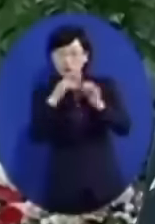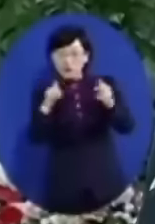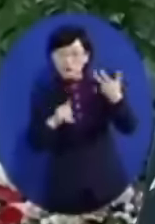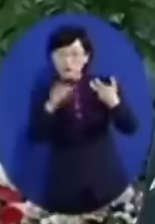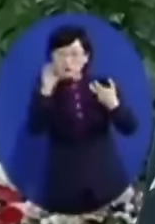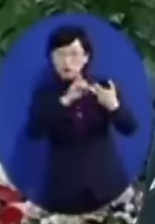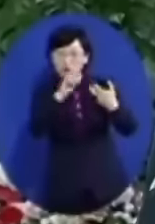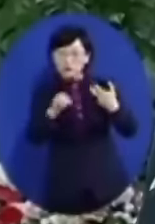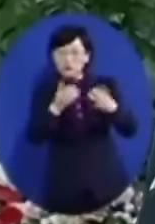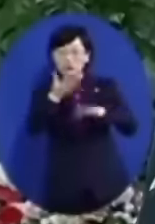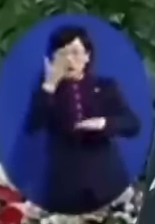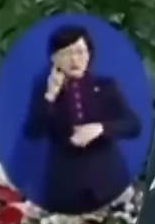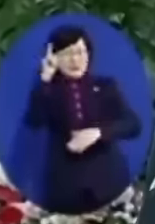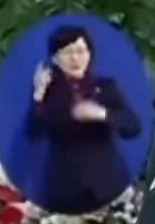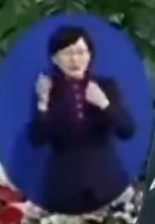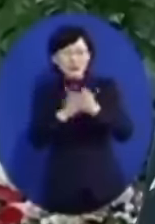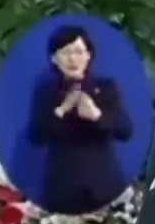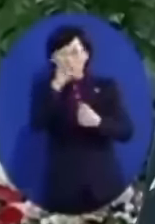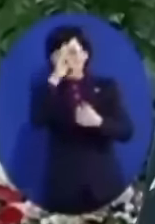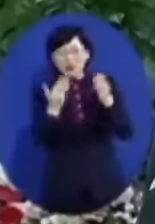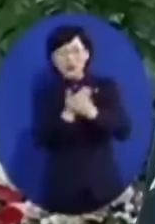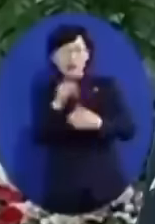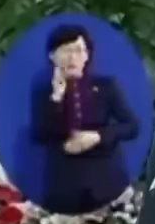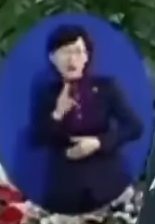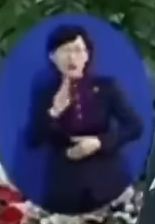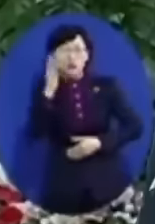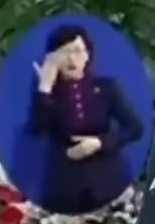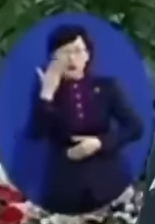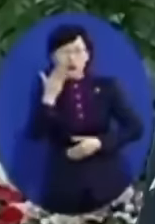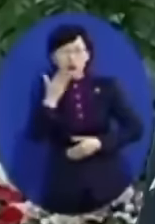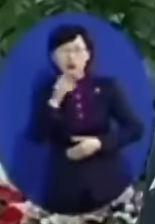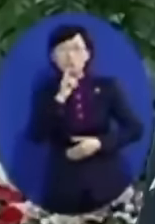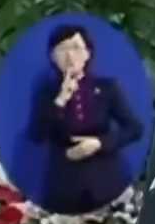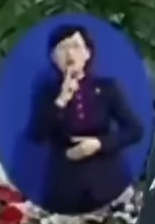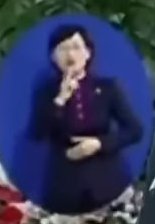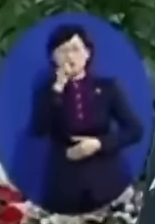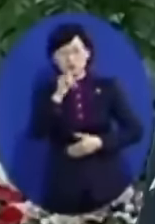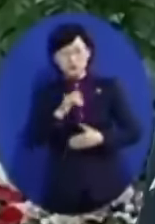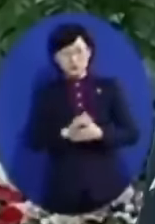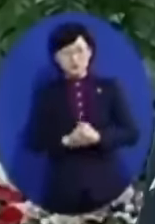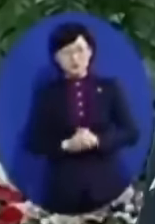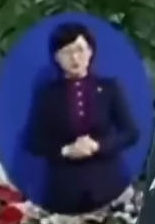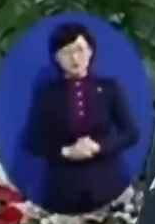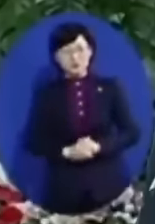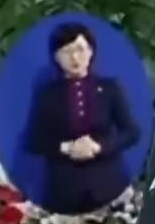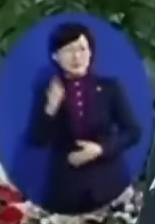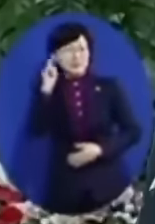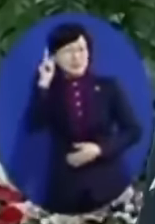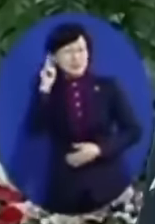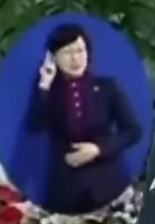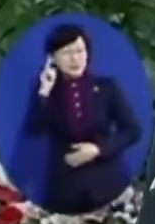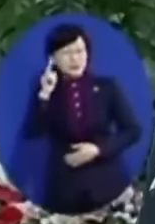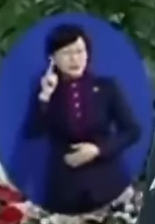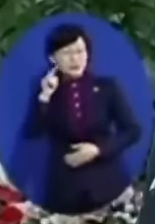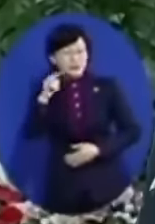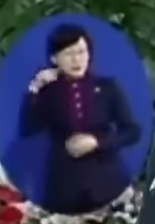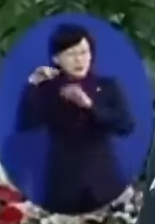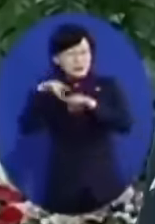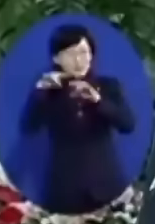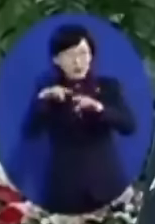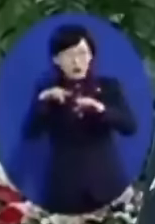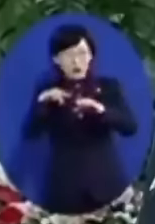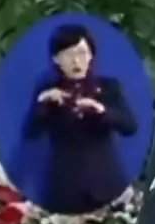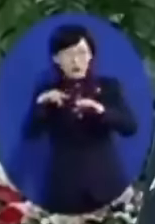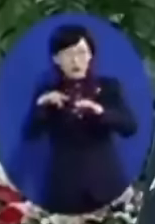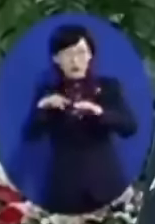발병하거나 악화되는 질환을 가지고 있다고 말합니다. 스트레스는 신경 내분비계의